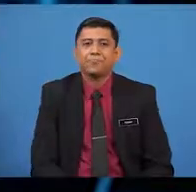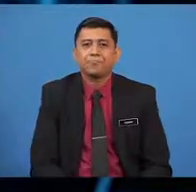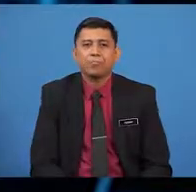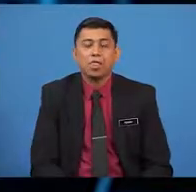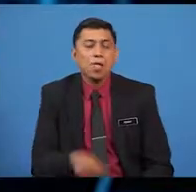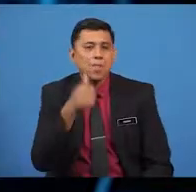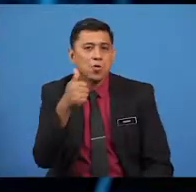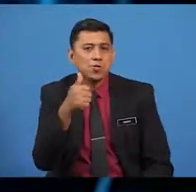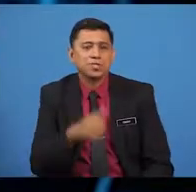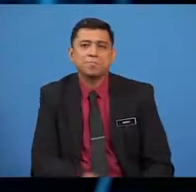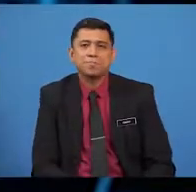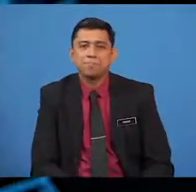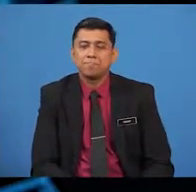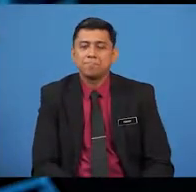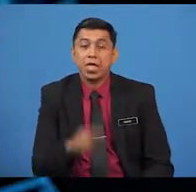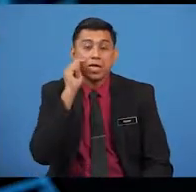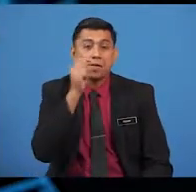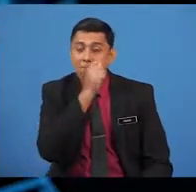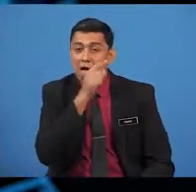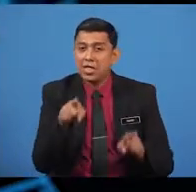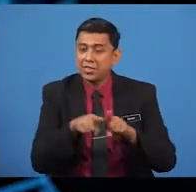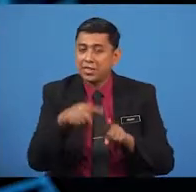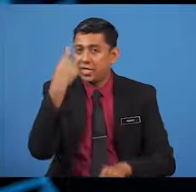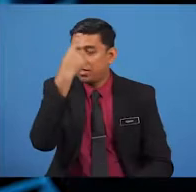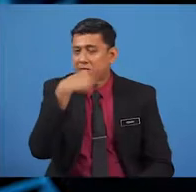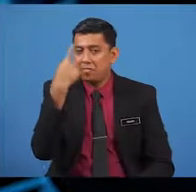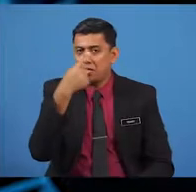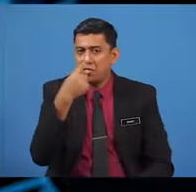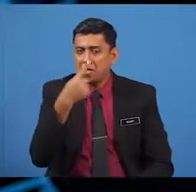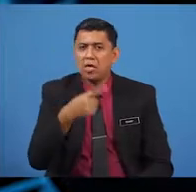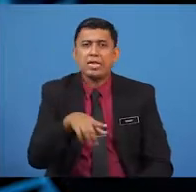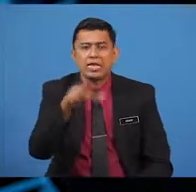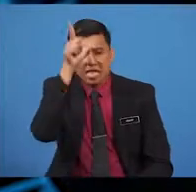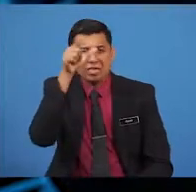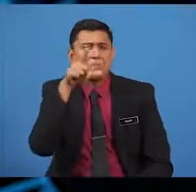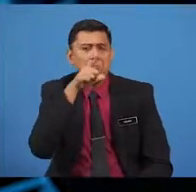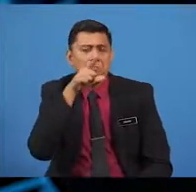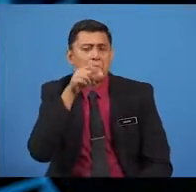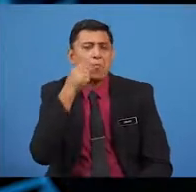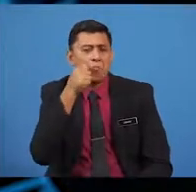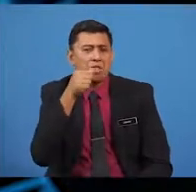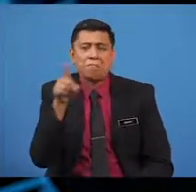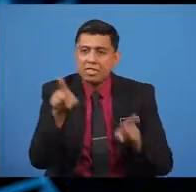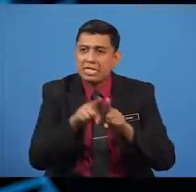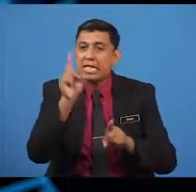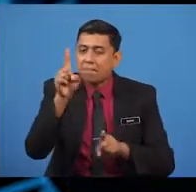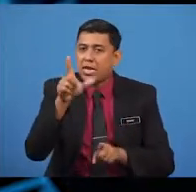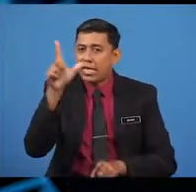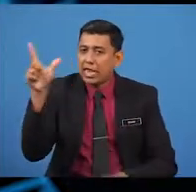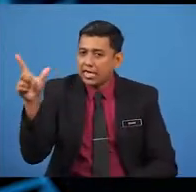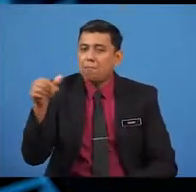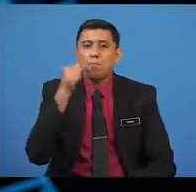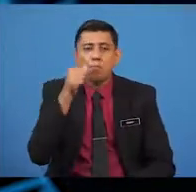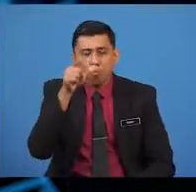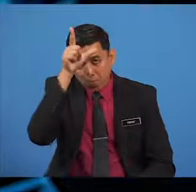Ya, bagus. Kembar seiras mempunyai jantina yang sama.